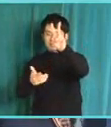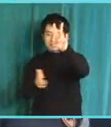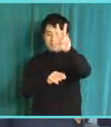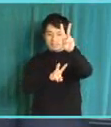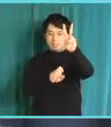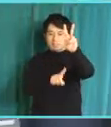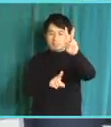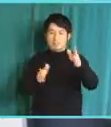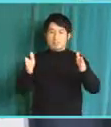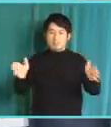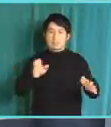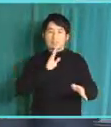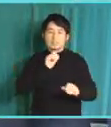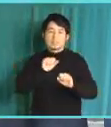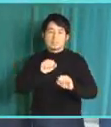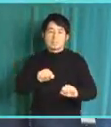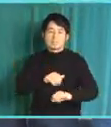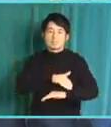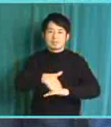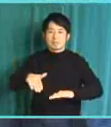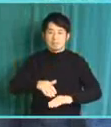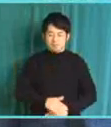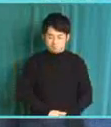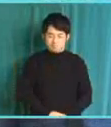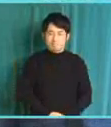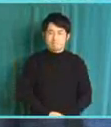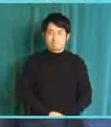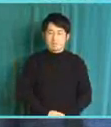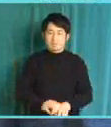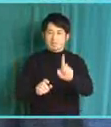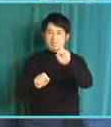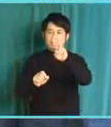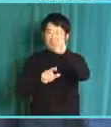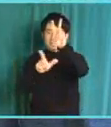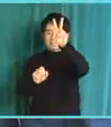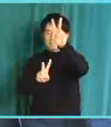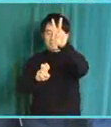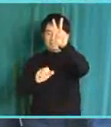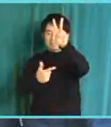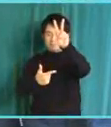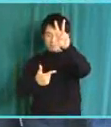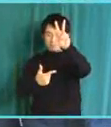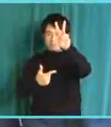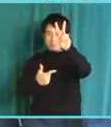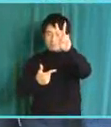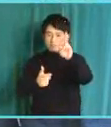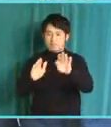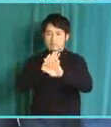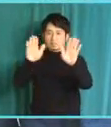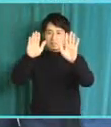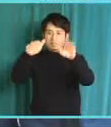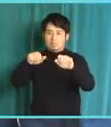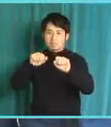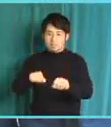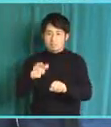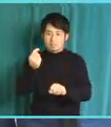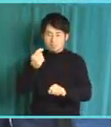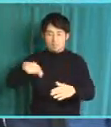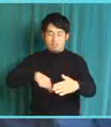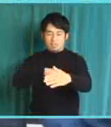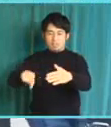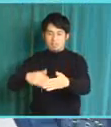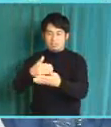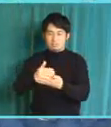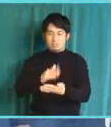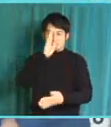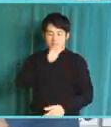い、12月の26日には出陣式が行われるということなんですけれども、こちらの出陣式はどういったものな